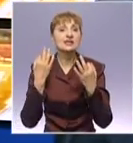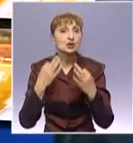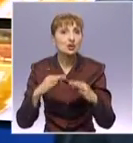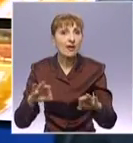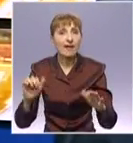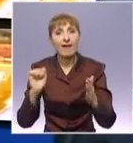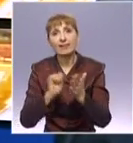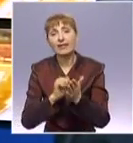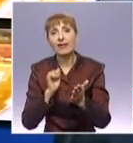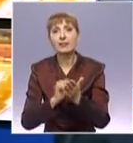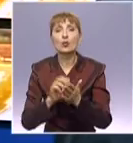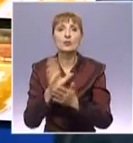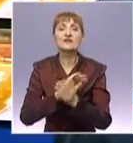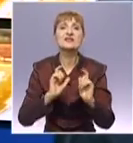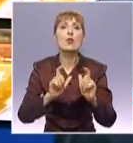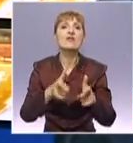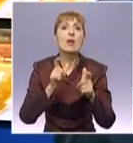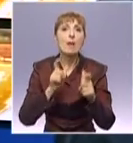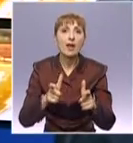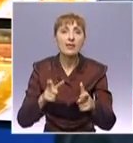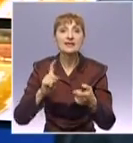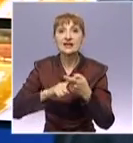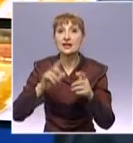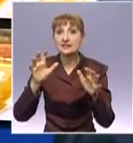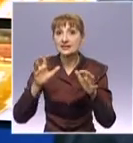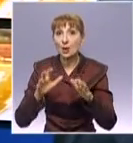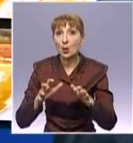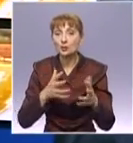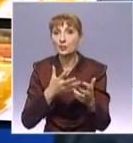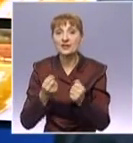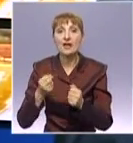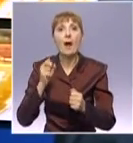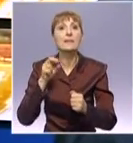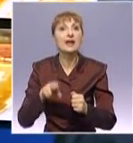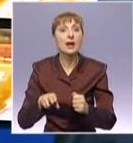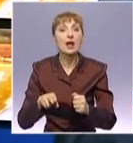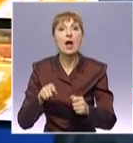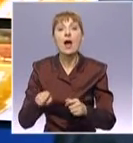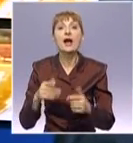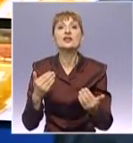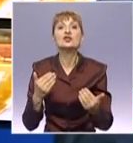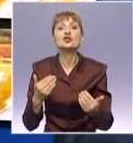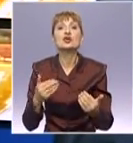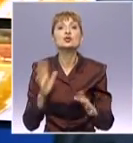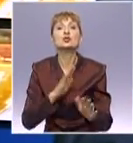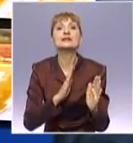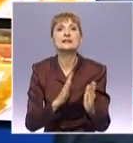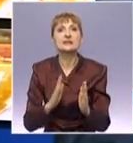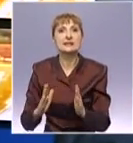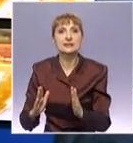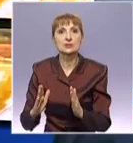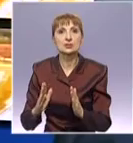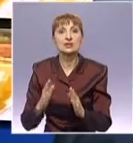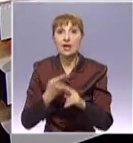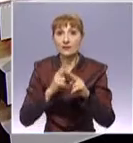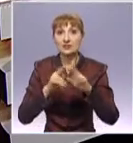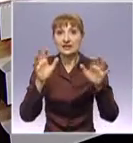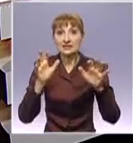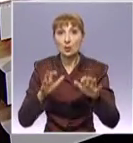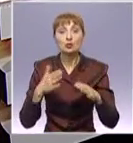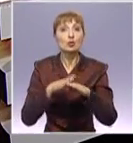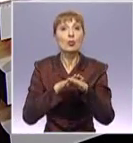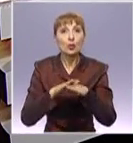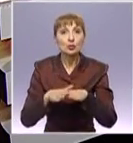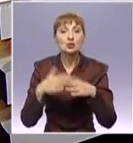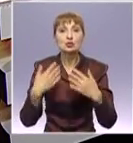разрешения, все уведомления, согласно закону, принятому в апреле месяце, они сейчас у нас систематизируются. То данный закон, он